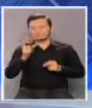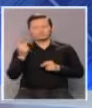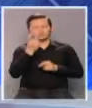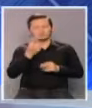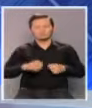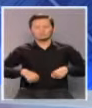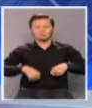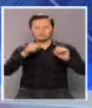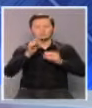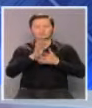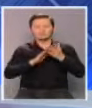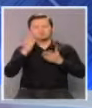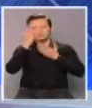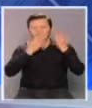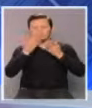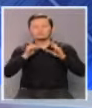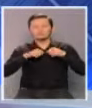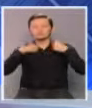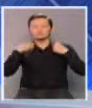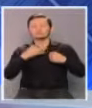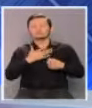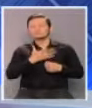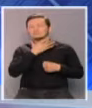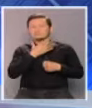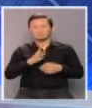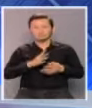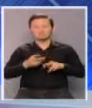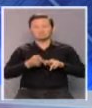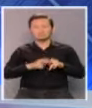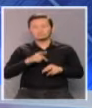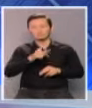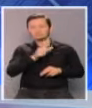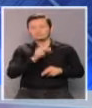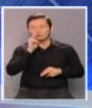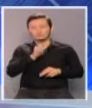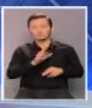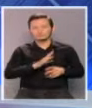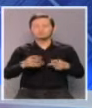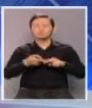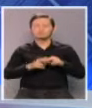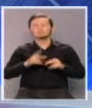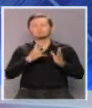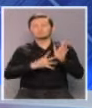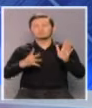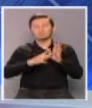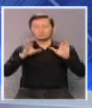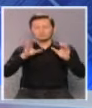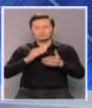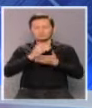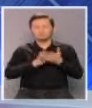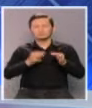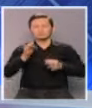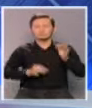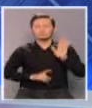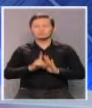соққыға жығып, содан соң сүлгімен қылғындырып өлтірген. Қазір күдіктіге қатысты Қазақстан Республикасының қылмыстық кодексінің 99-шы бабы бойынша қылмыстық